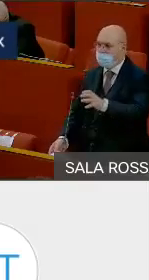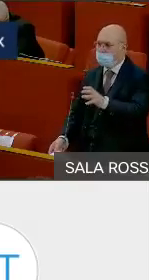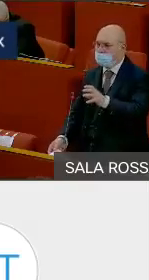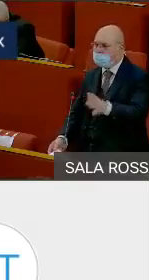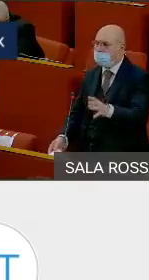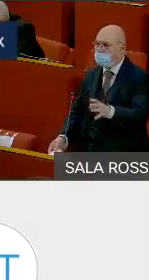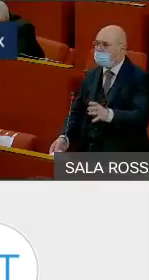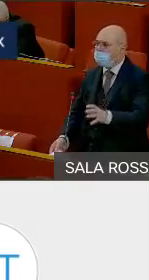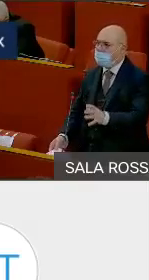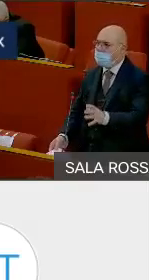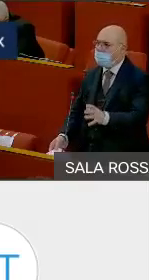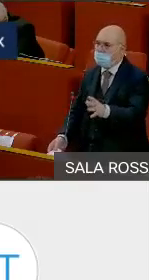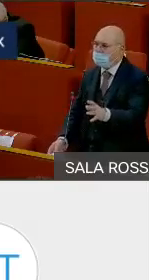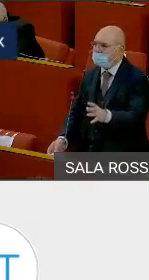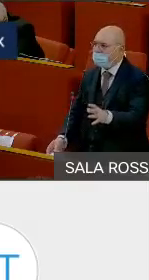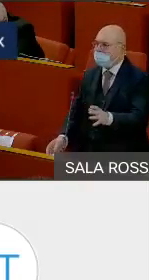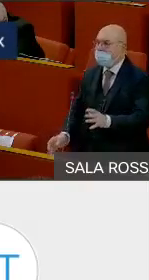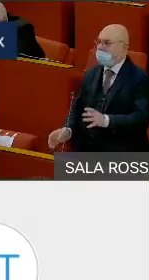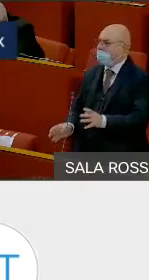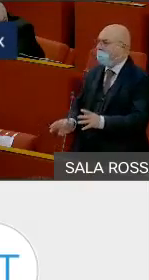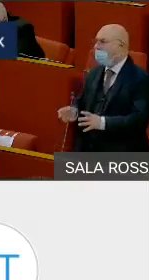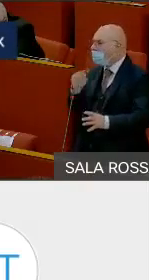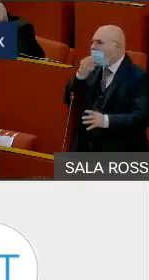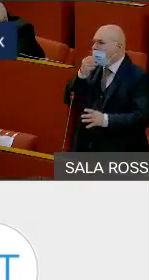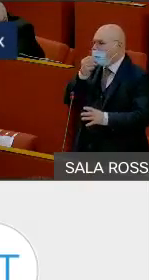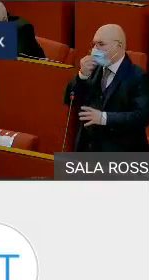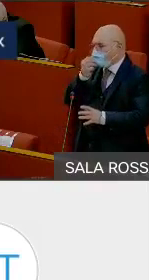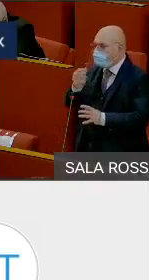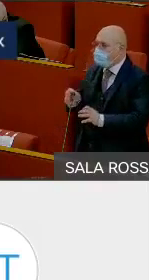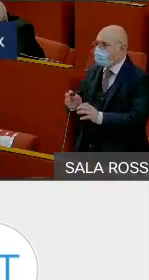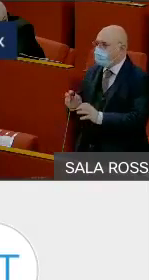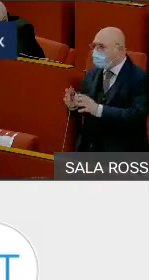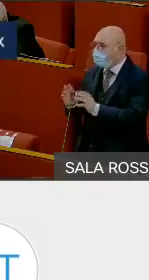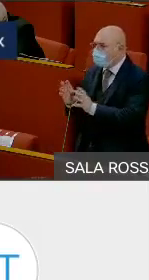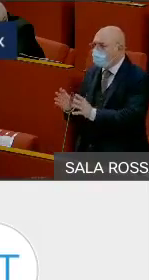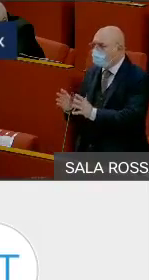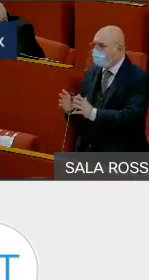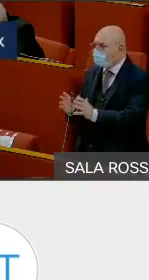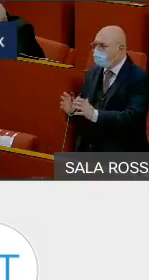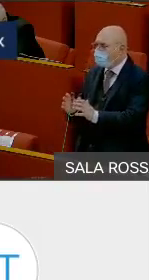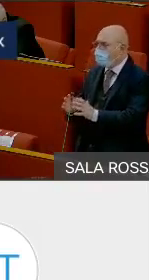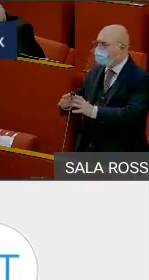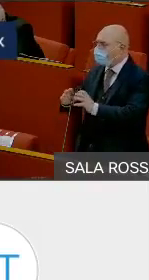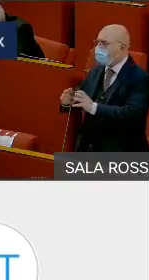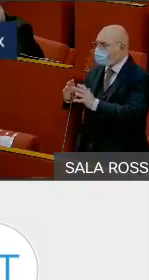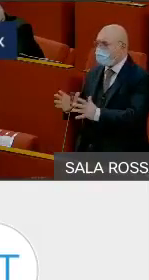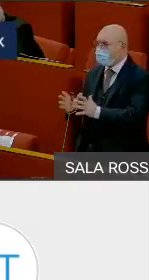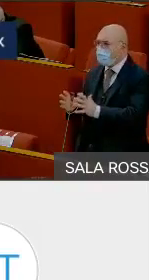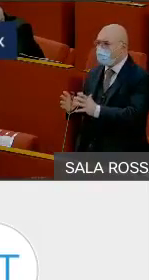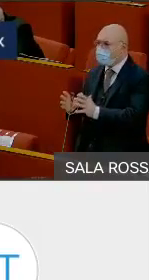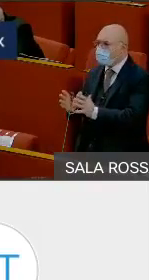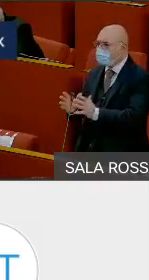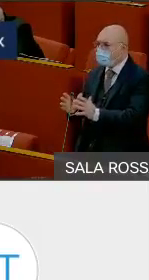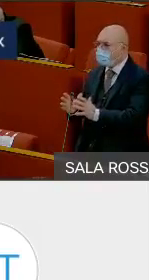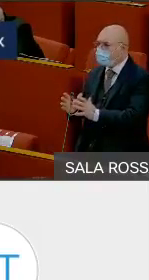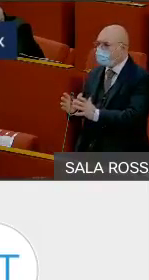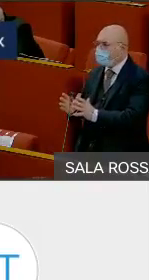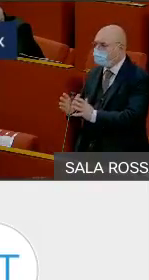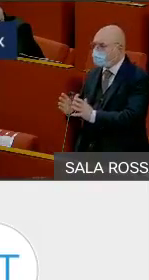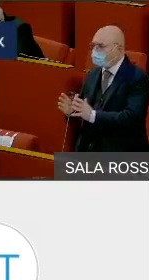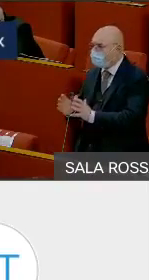dell'altro incontrata va salvaguardata e capisco se ci fai qualche piccolo intervento non eccessivamente